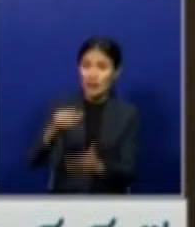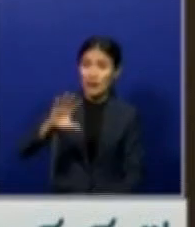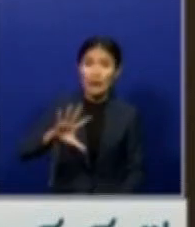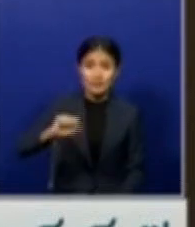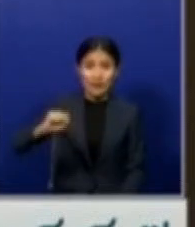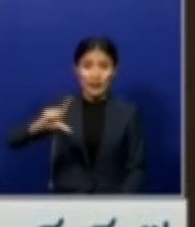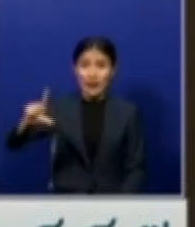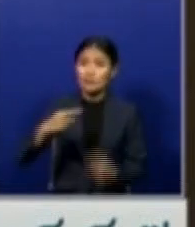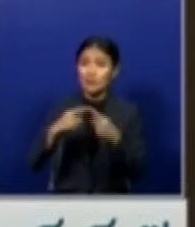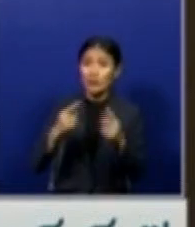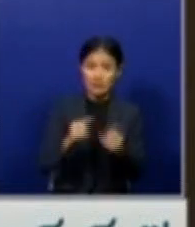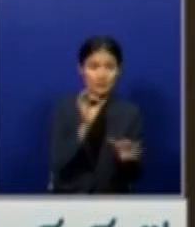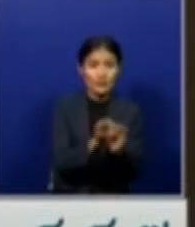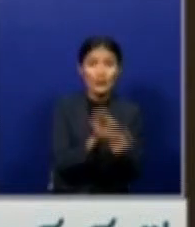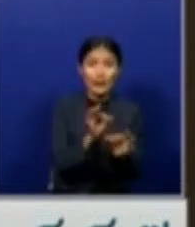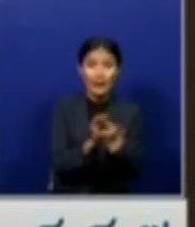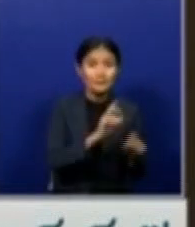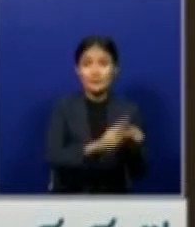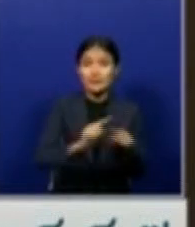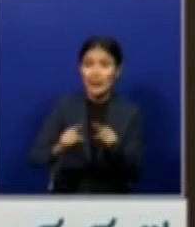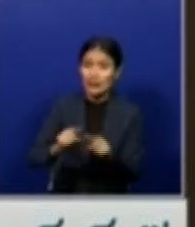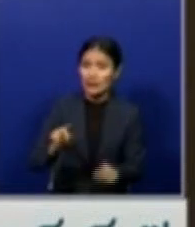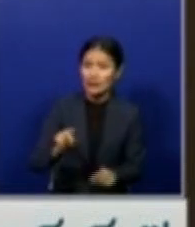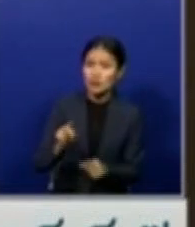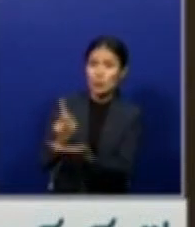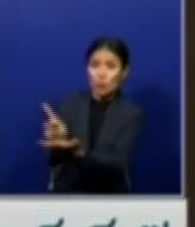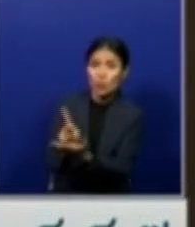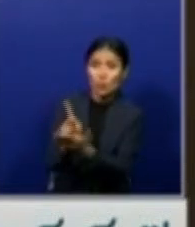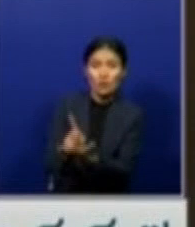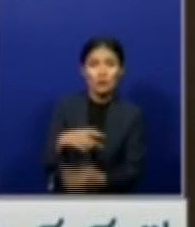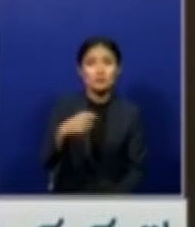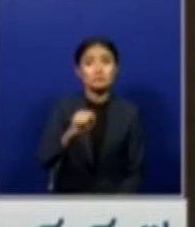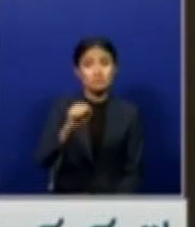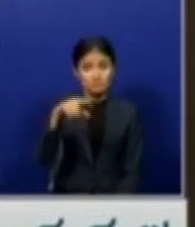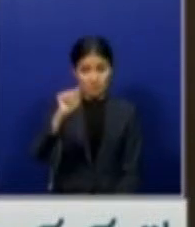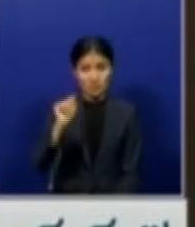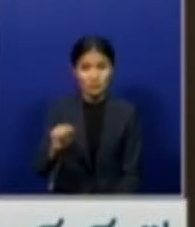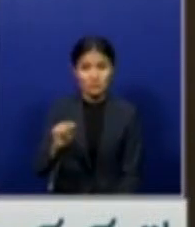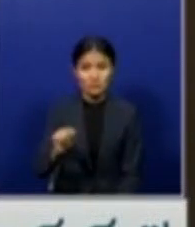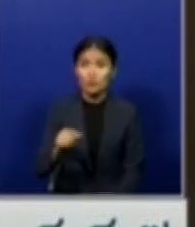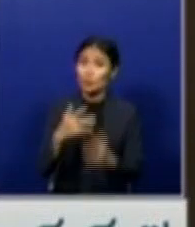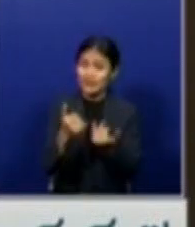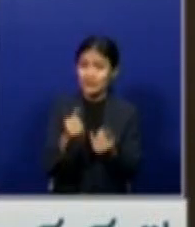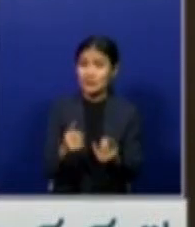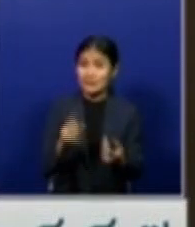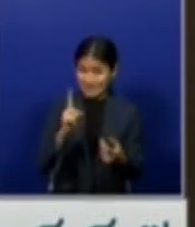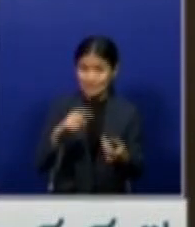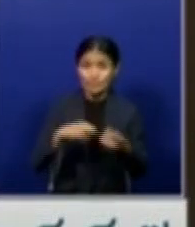ค่ 10% นะครับทั้งที่จริงๆแล้วเนี่ยสถานการณ์ที่ร้ายแรงขนาดนี้นี่นะครับแบงก์พาณิชย์ควรจะต้องช่ว